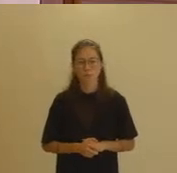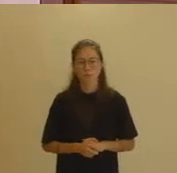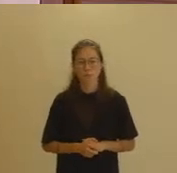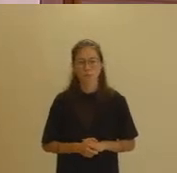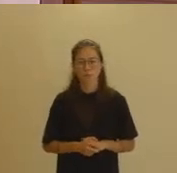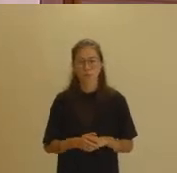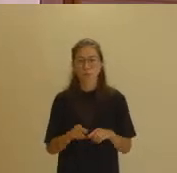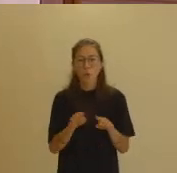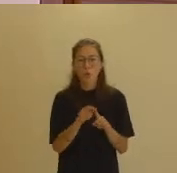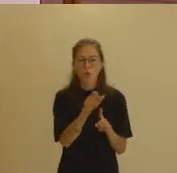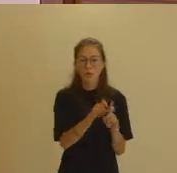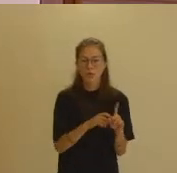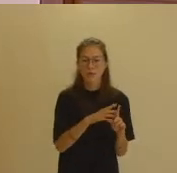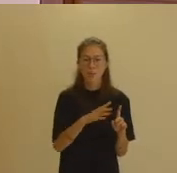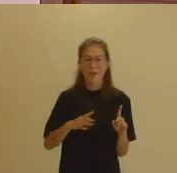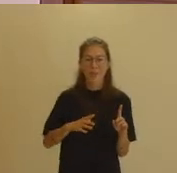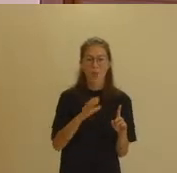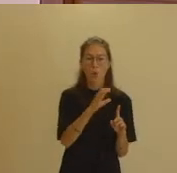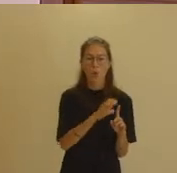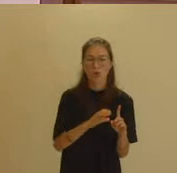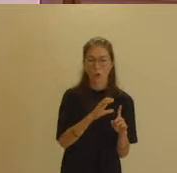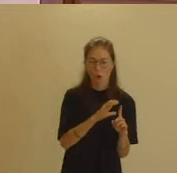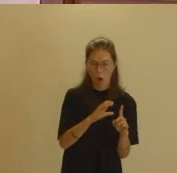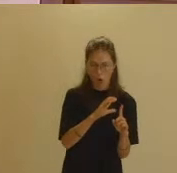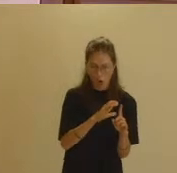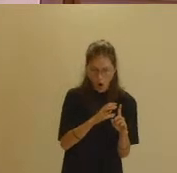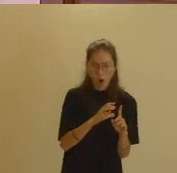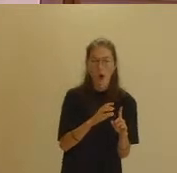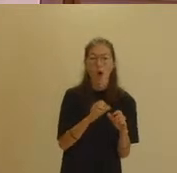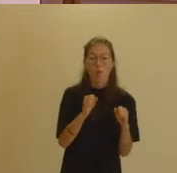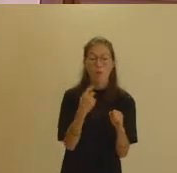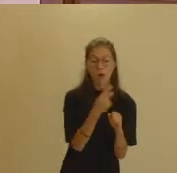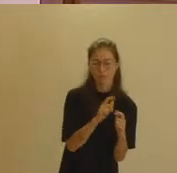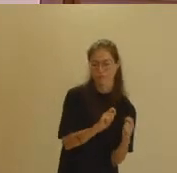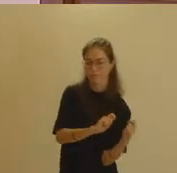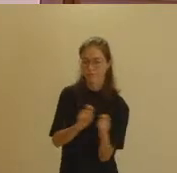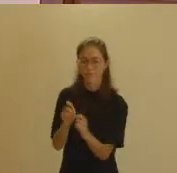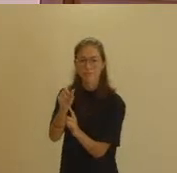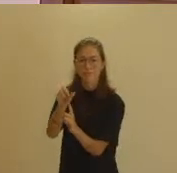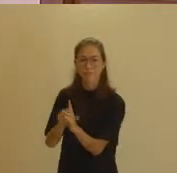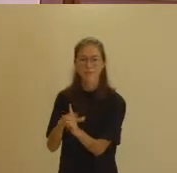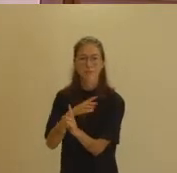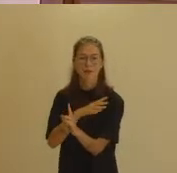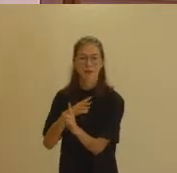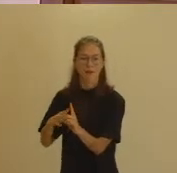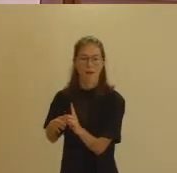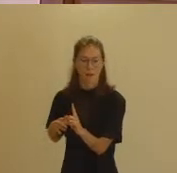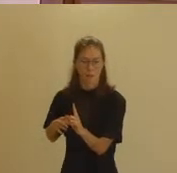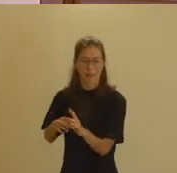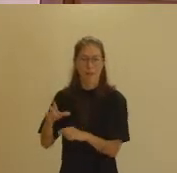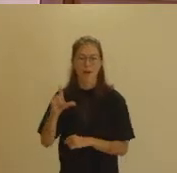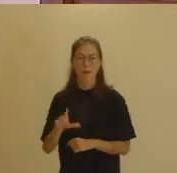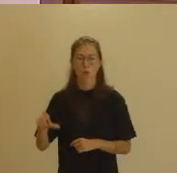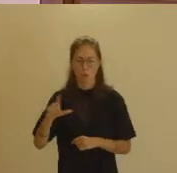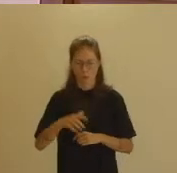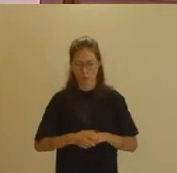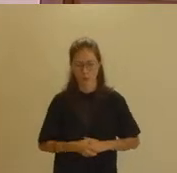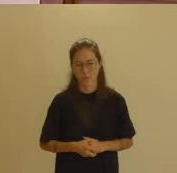Procuration de Madame Claudie Roman, qui donne procuration à Madame Léonore Labot.